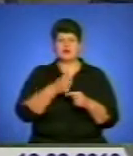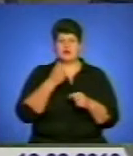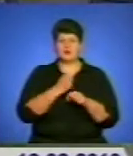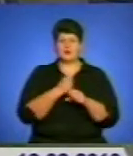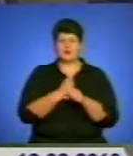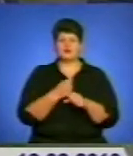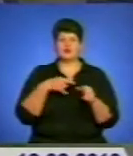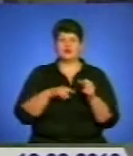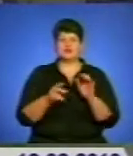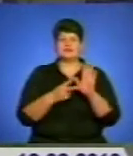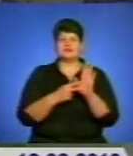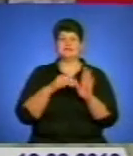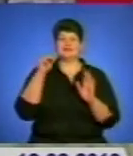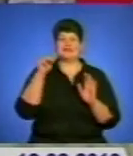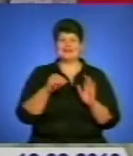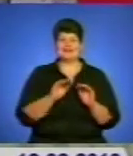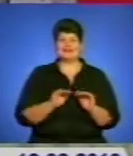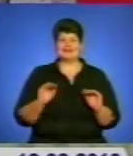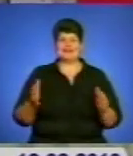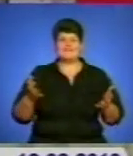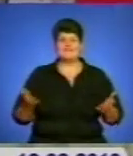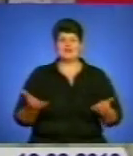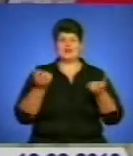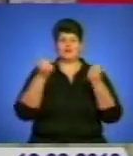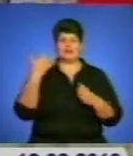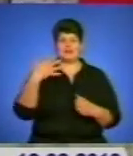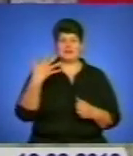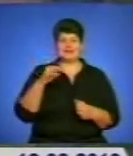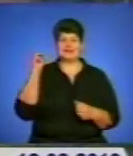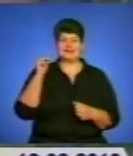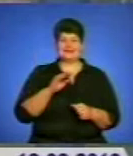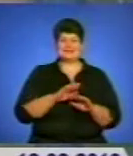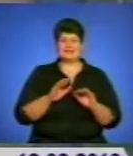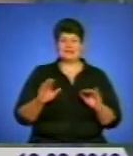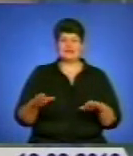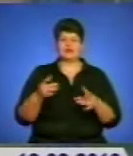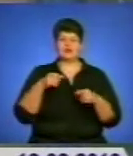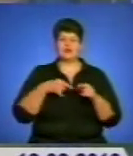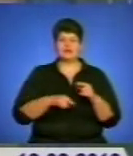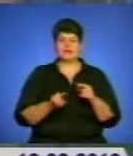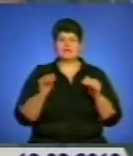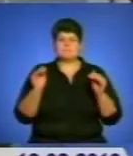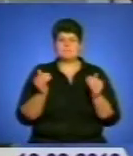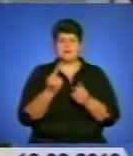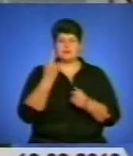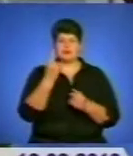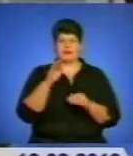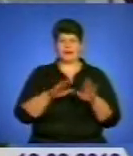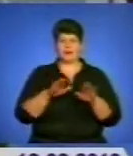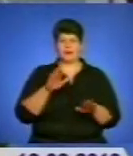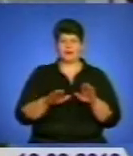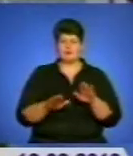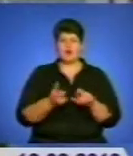народилося більше 7 тисяч малюків. Врятували майже 50 тисяч дітей, які народилися вагою менше кілограма. Нам очень